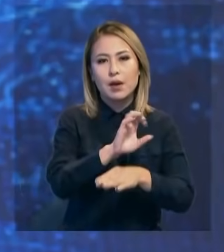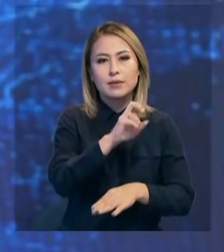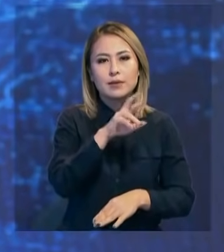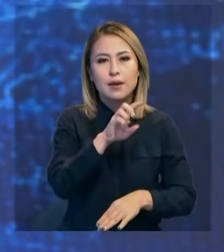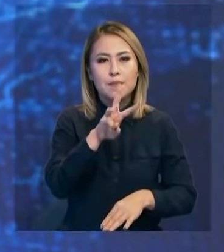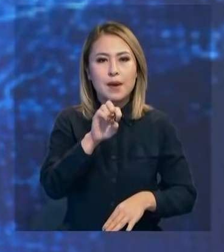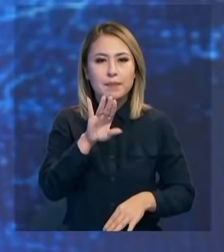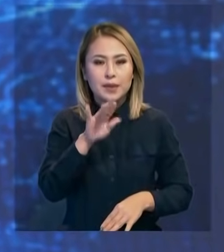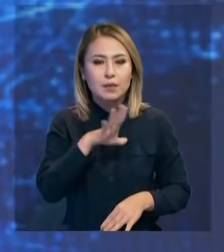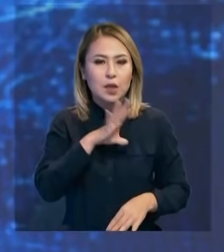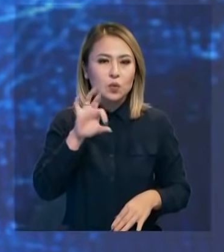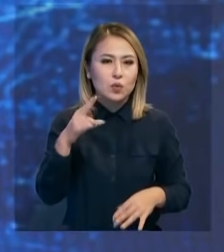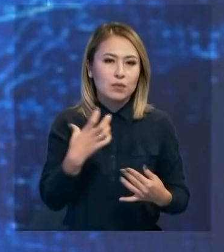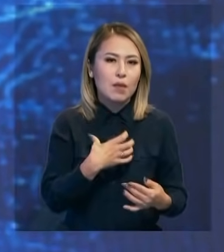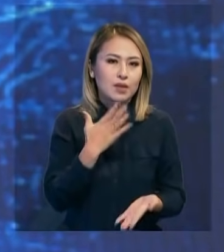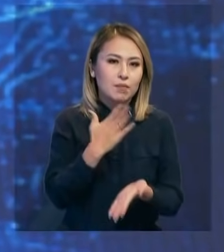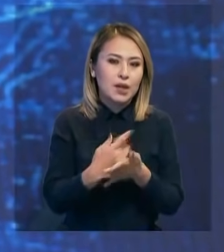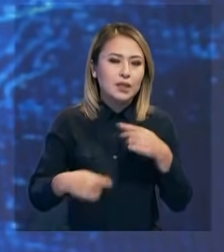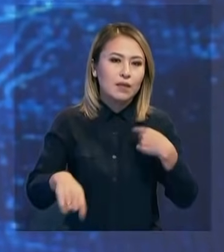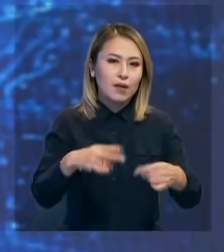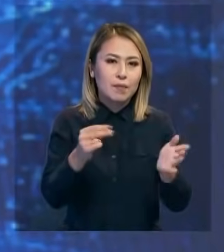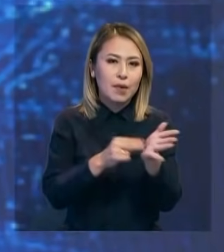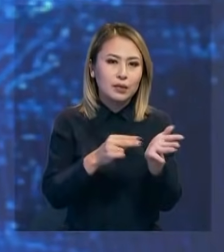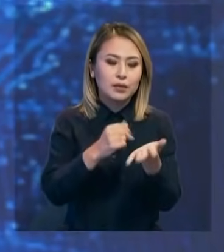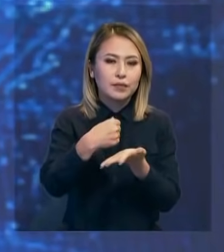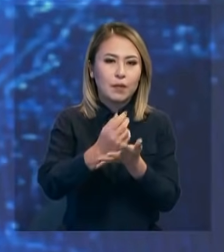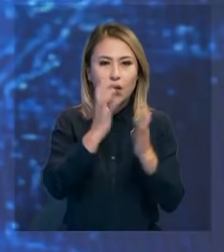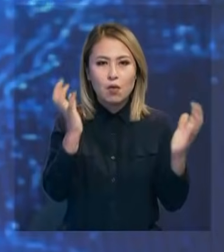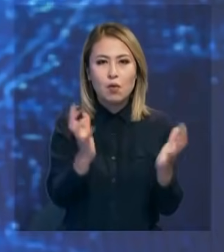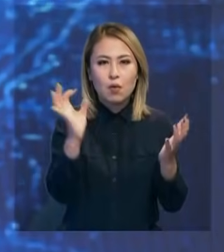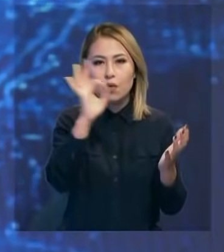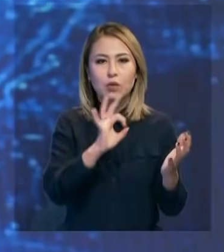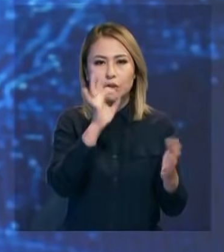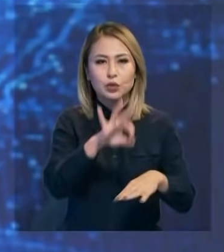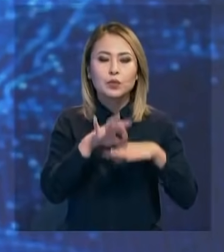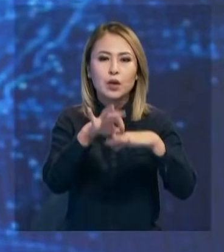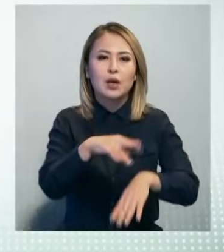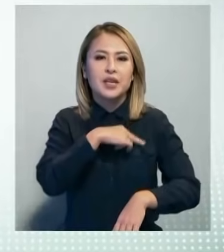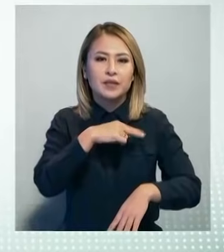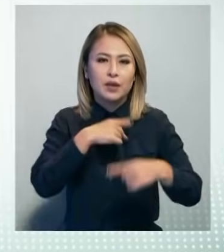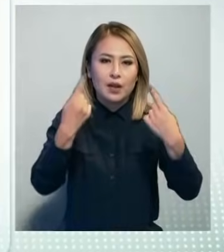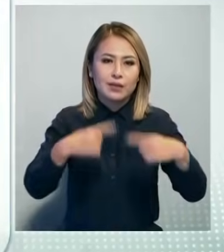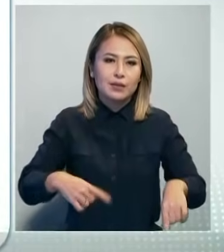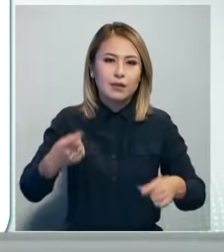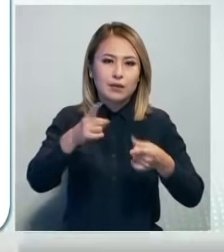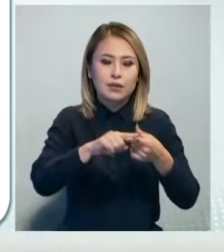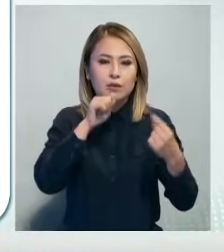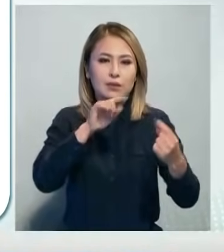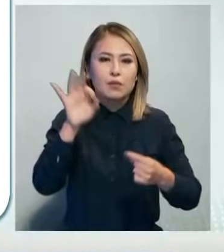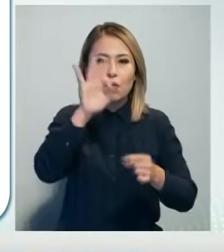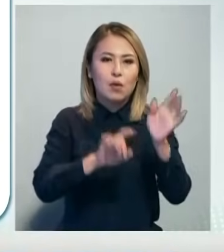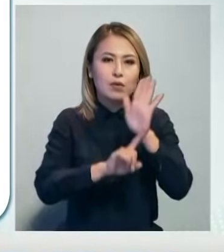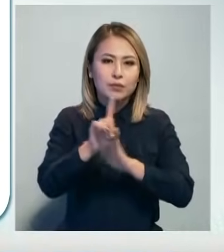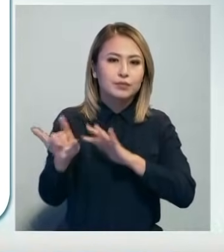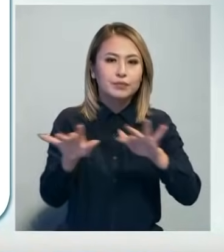бірге Асқар Мамин әлеуметтік маңызы бар тауарлардың бағасын тұрақтандыру бойынша жүргізіліп жатқан жұмыстар мен инфляцияға қарсы